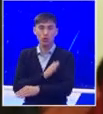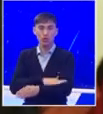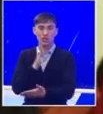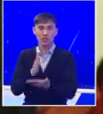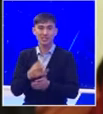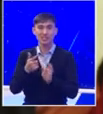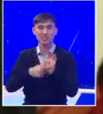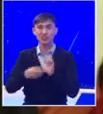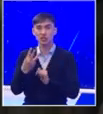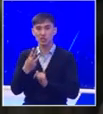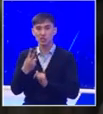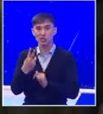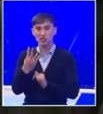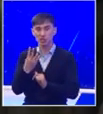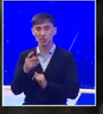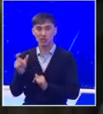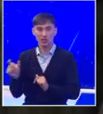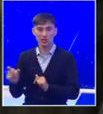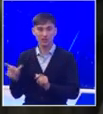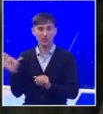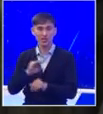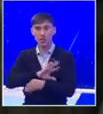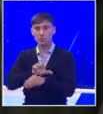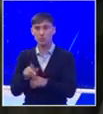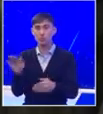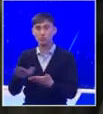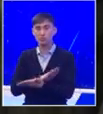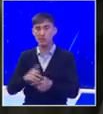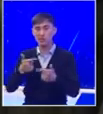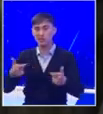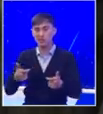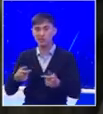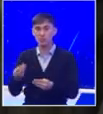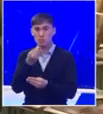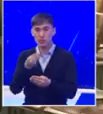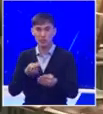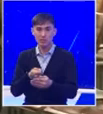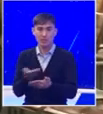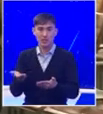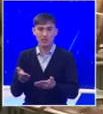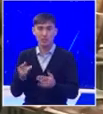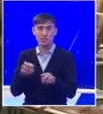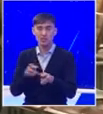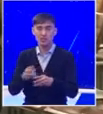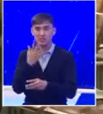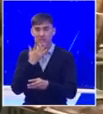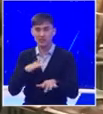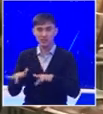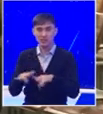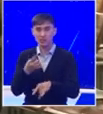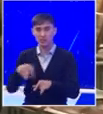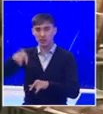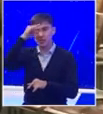находятся 74 человека. Все они обеспечены бесплатной гостиницей и питанием. Для них Министерство иностранных дел